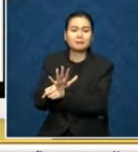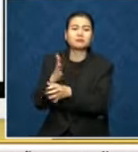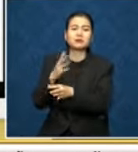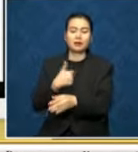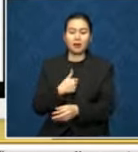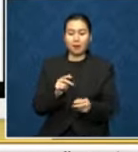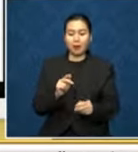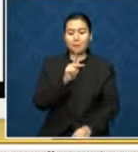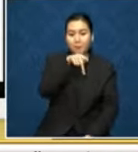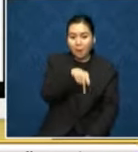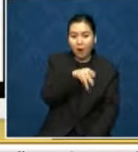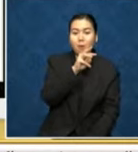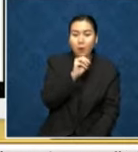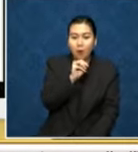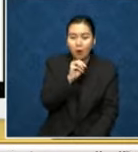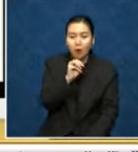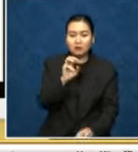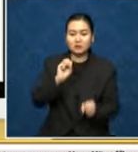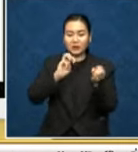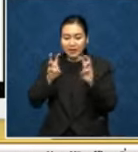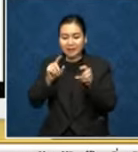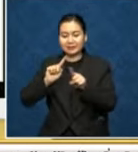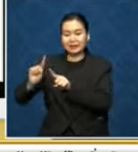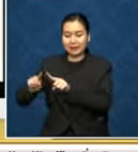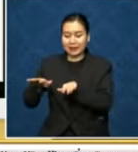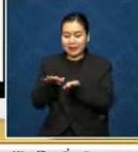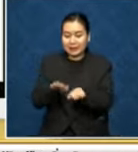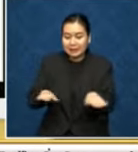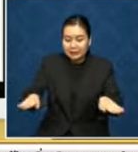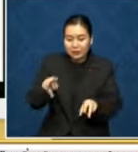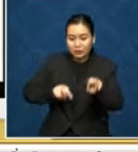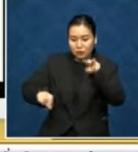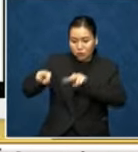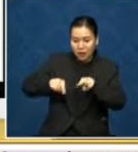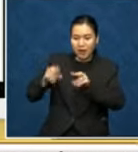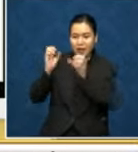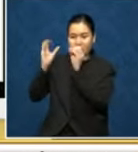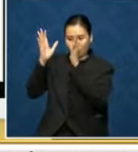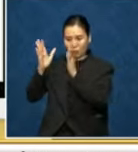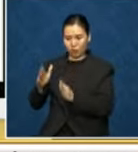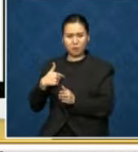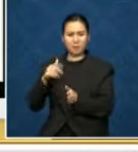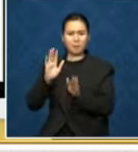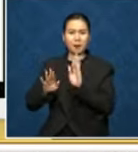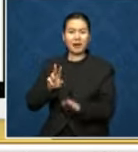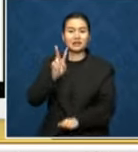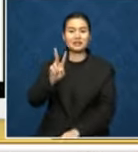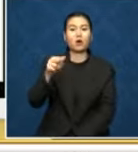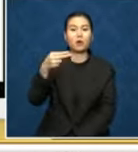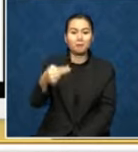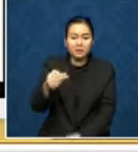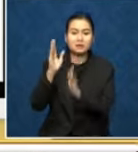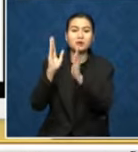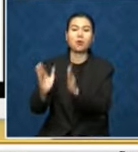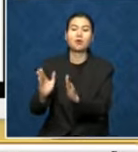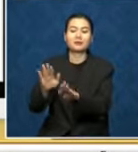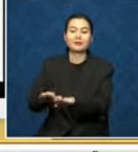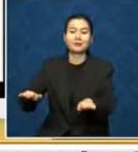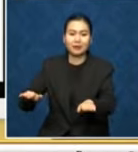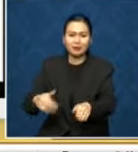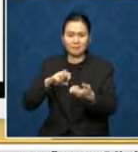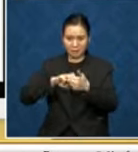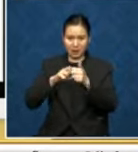พม.อันนี้เป็นสิ่งที่สำคัญมากครับเพราะว่าเด็กๆที่อยู่ในการดูแลของคุณครูเหล่านั้นประมาณ 20,000 ท่านหรือ 20,000 คนนะครับอันนี้เป็นปัญหา